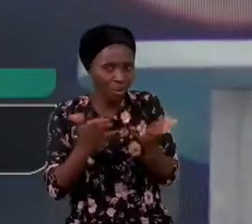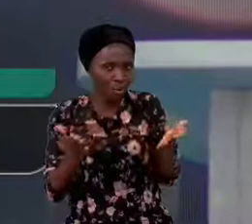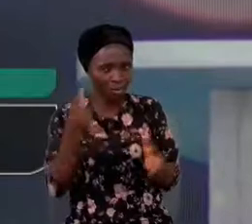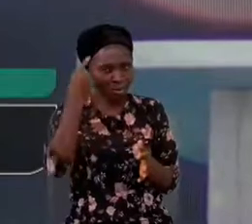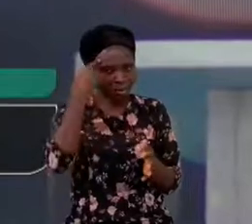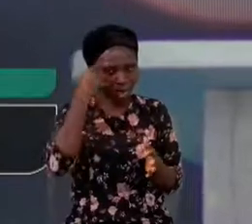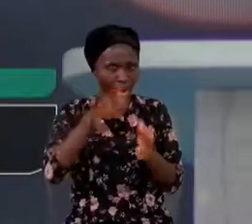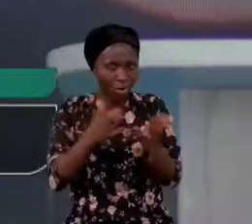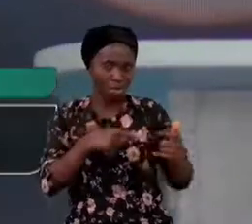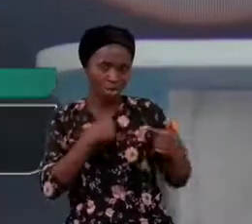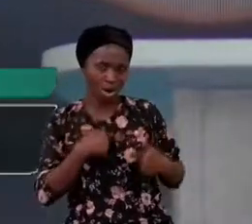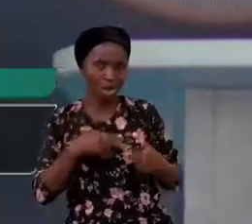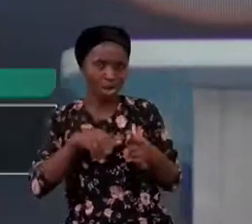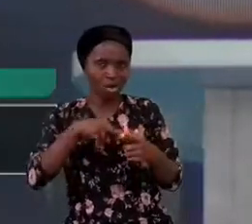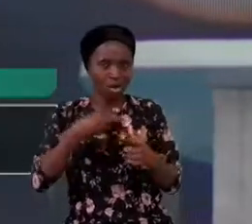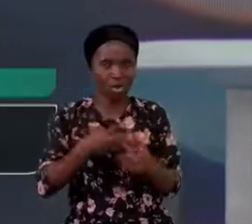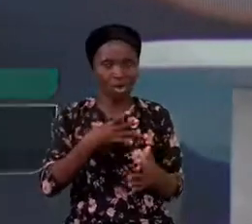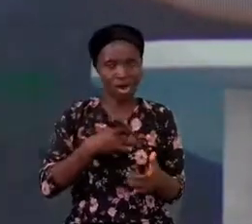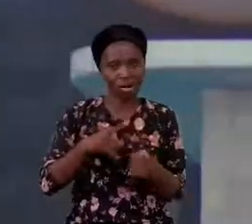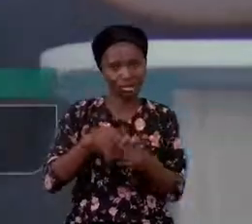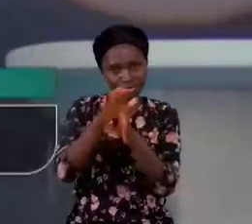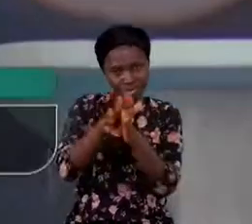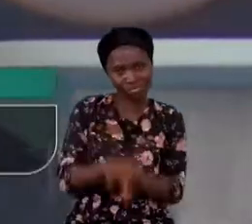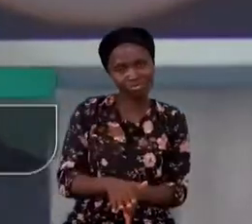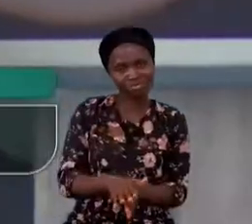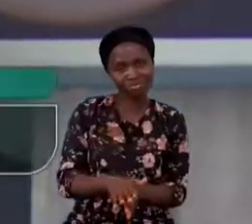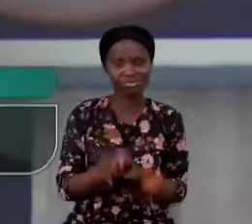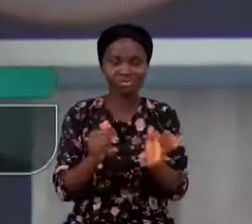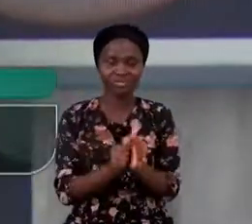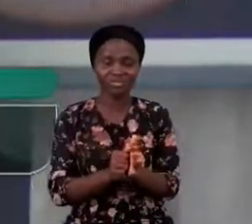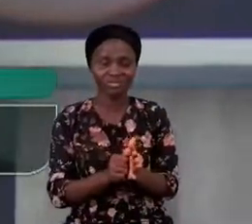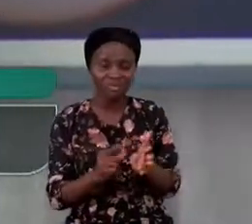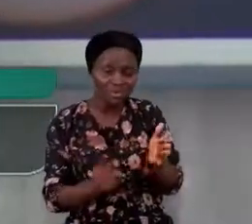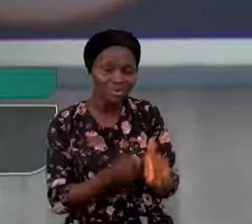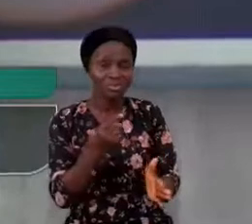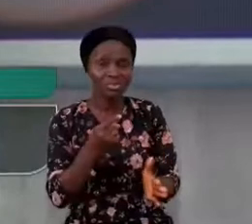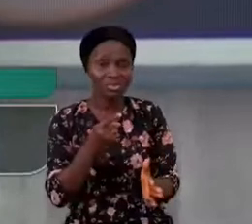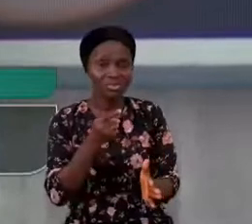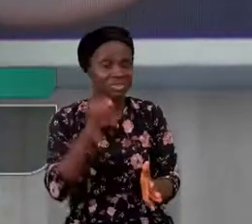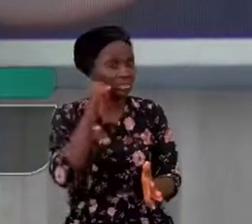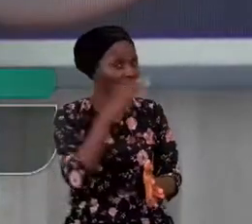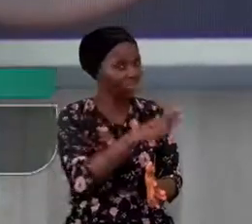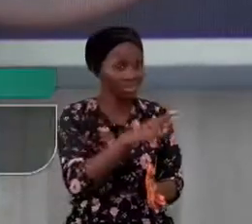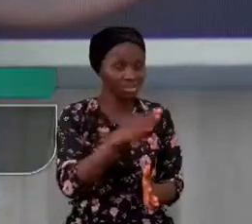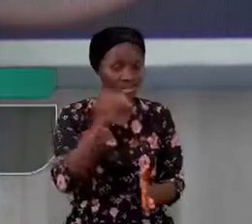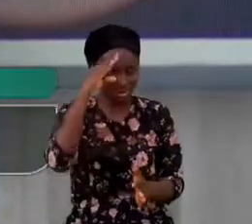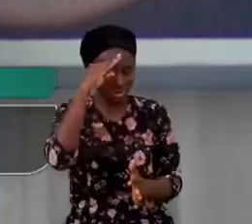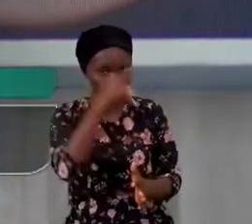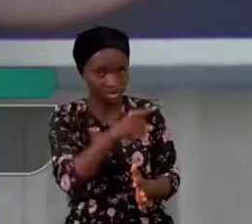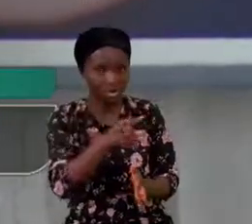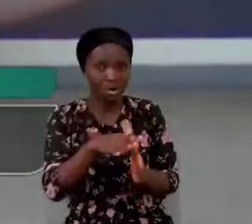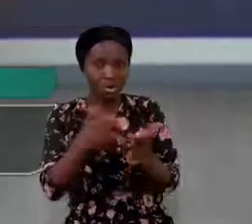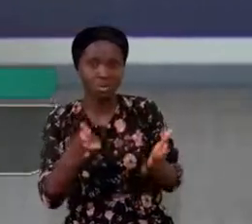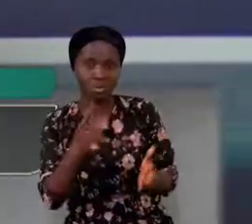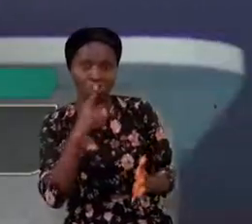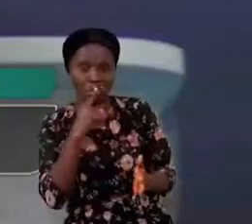bouche, c'est l'oppression qui sort. Est-ce qu'il est positif ou pessimiste? Vous verrez toujours,